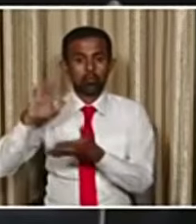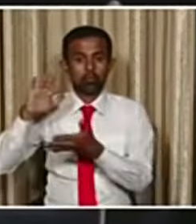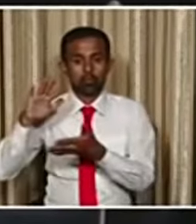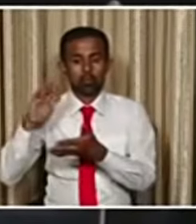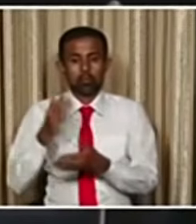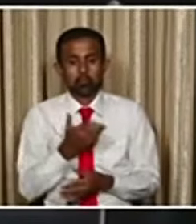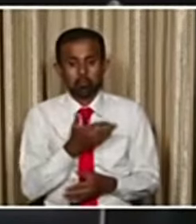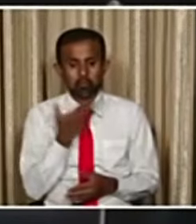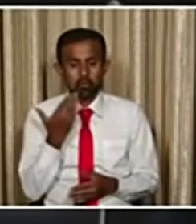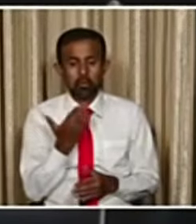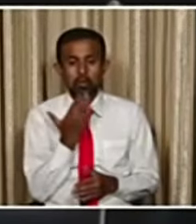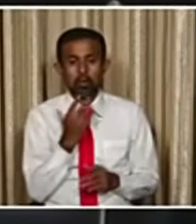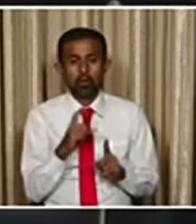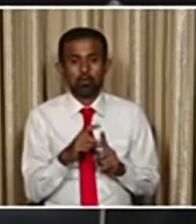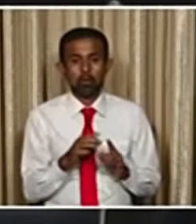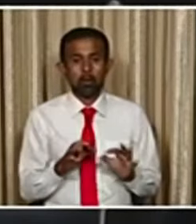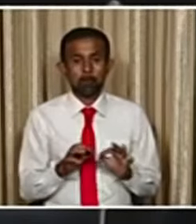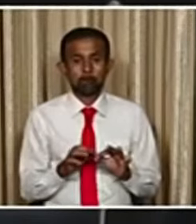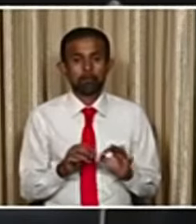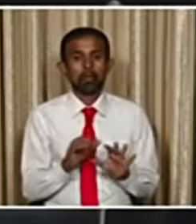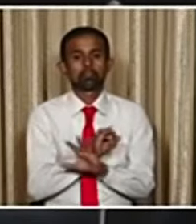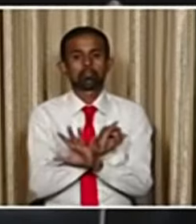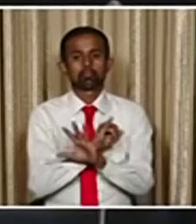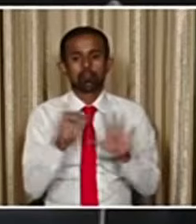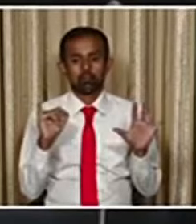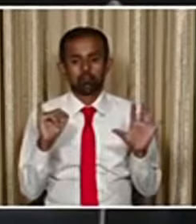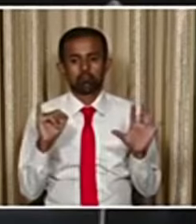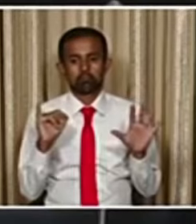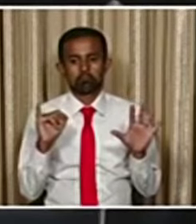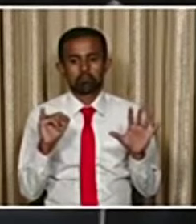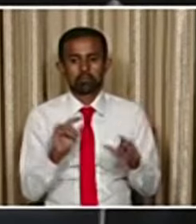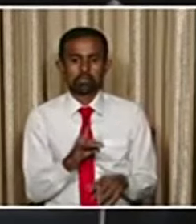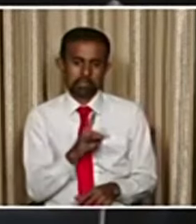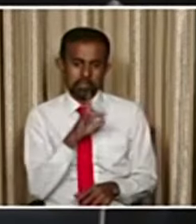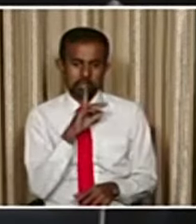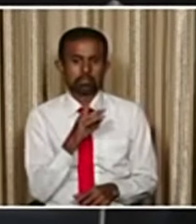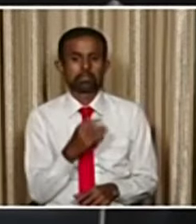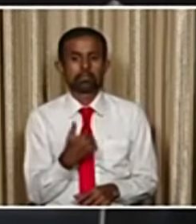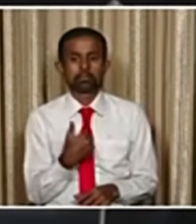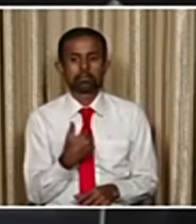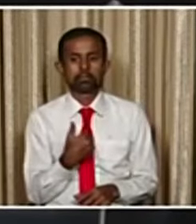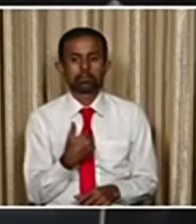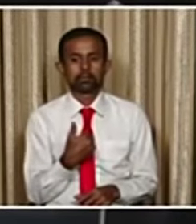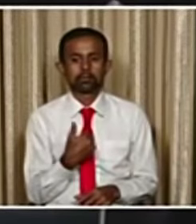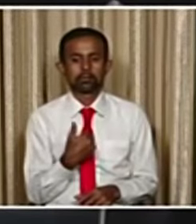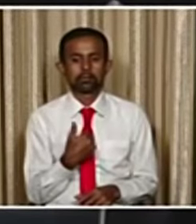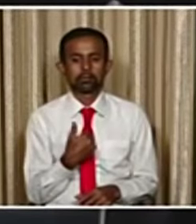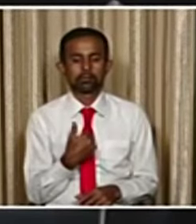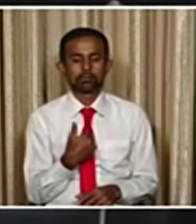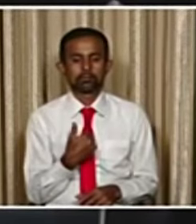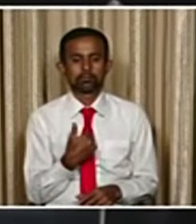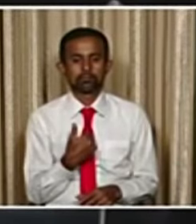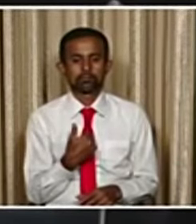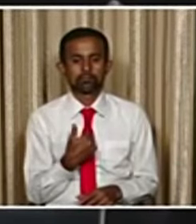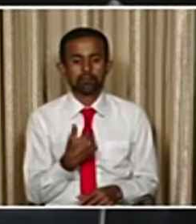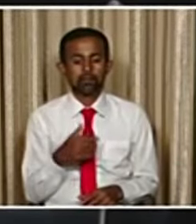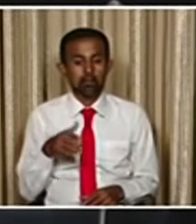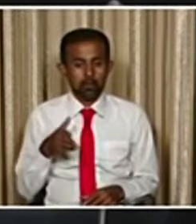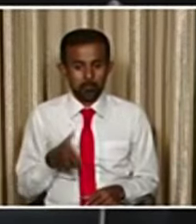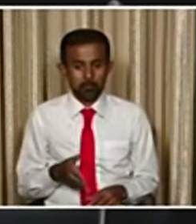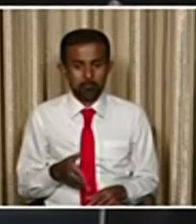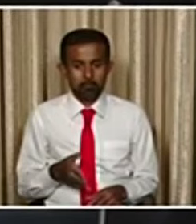කරන්න පුළුවන් වුණේ ඇමරිකානු ඩොලර් බිලියන 16යි. මොන ලැජ්ජාවක්ද! එයින්ද මම හිතනවා